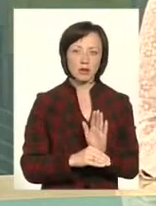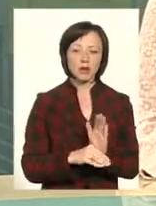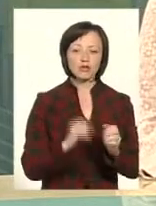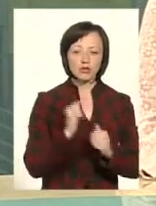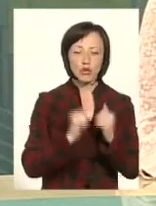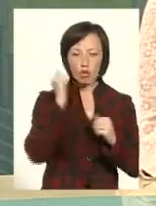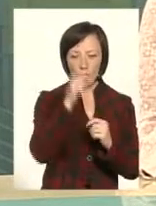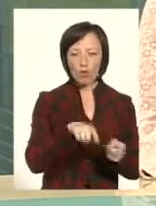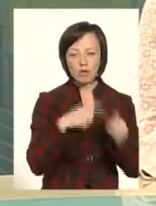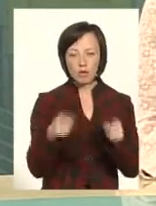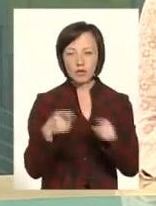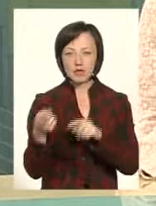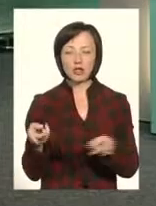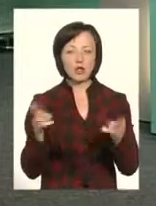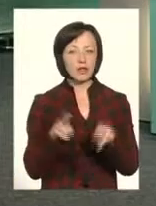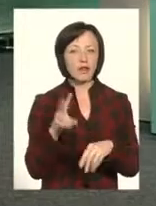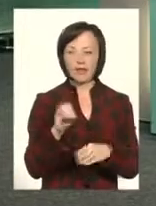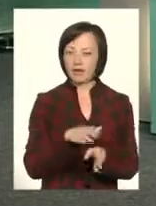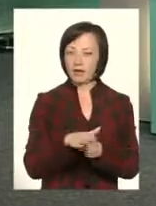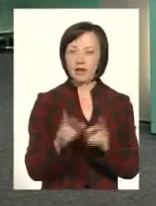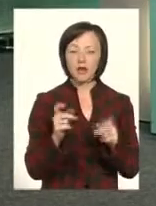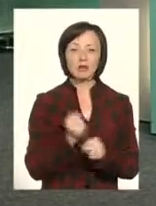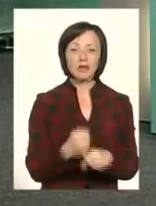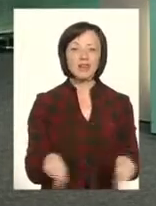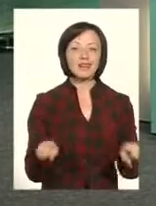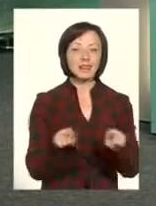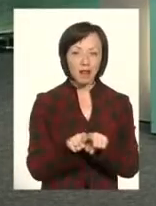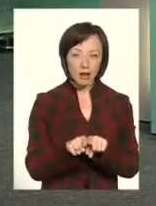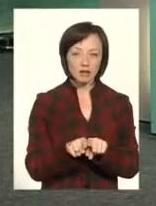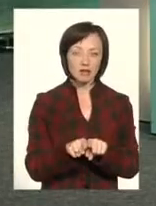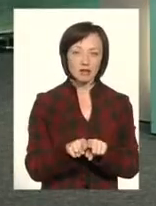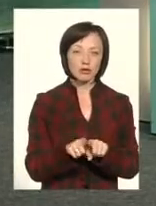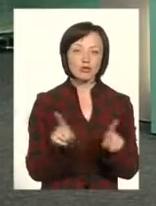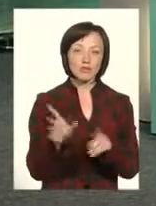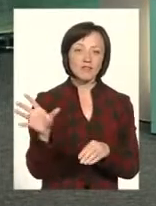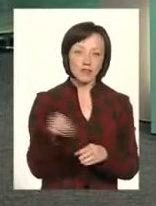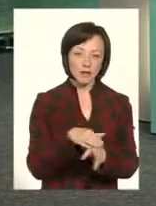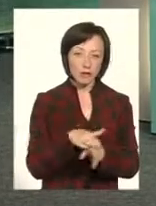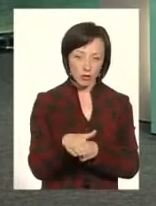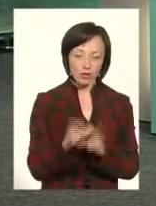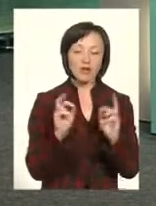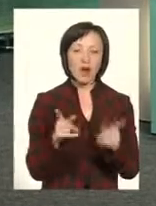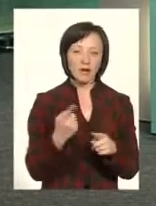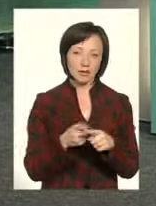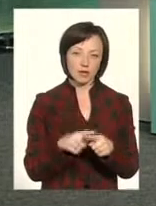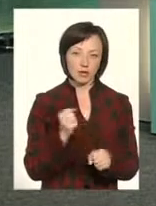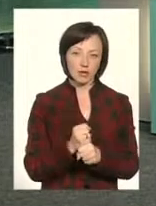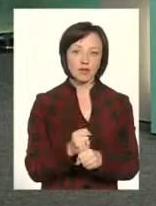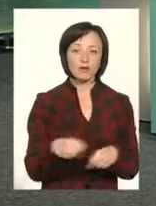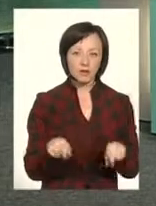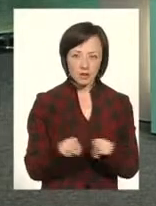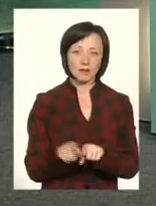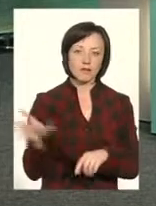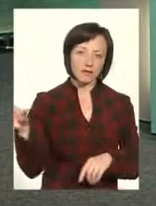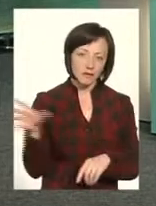року в рік і залишаються невиконаними. Як зробити так? Рецепт є у вас? Так. Як? Це... Щоб вони все-таки